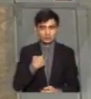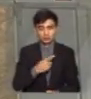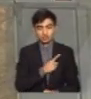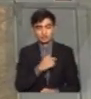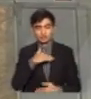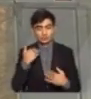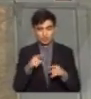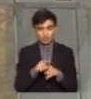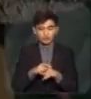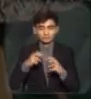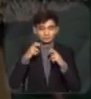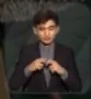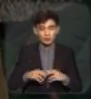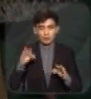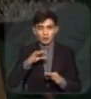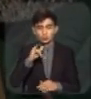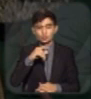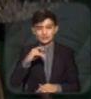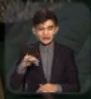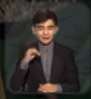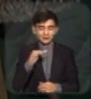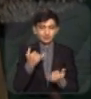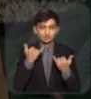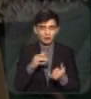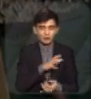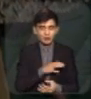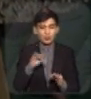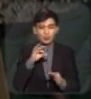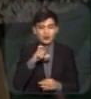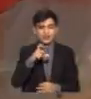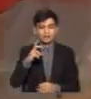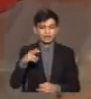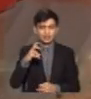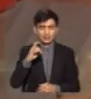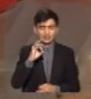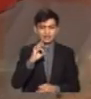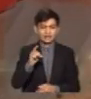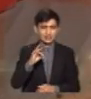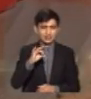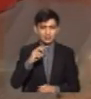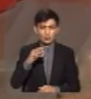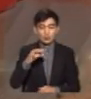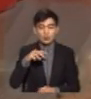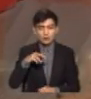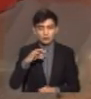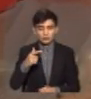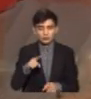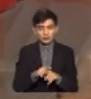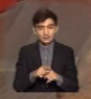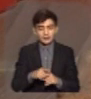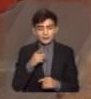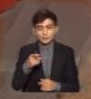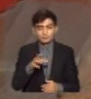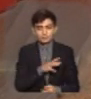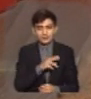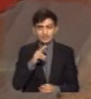пройти ультразвуковое исследование. Заступили здесь из-за эндокринолога. Недавно вышла на декретную, может быть, она полностью